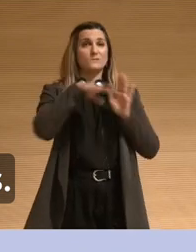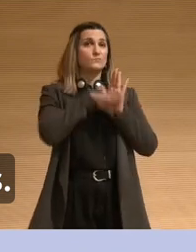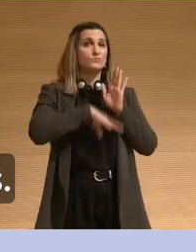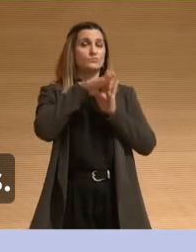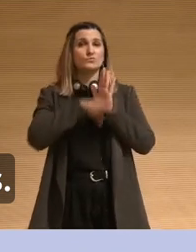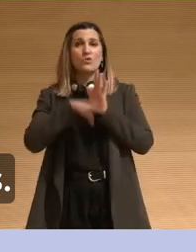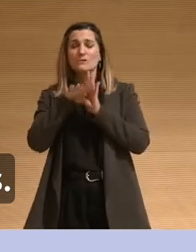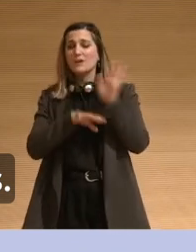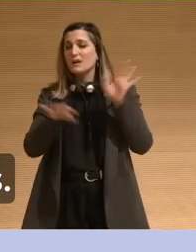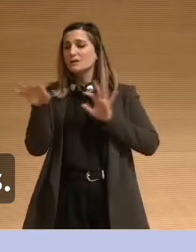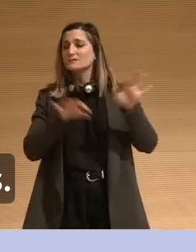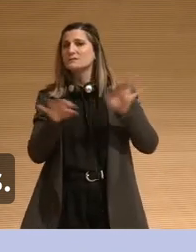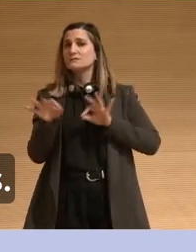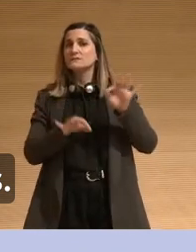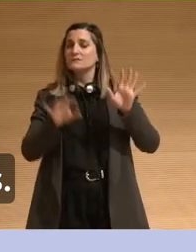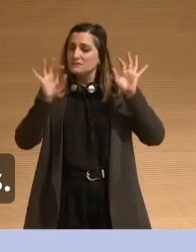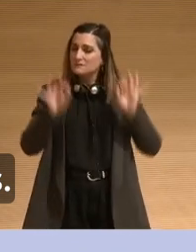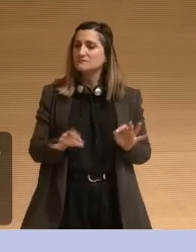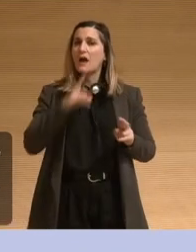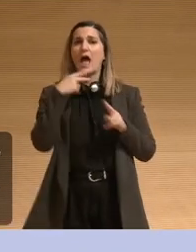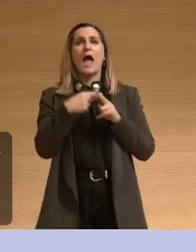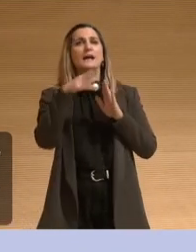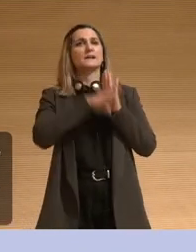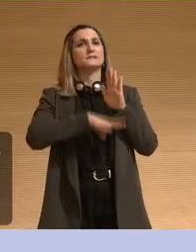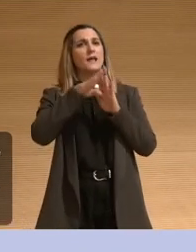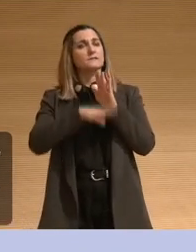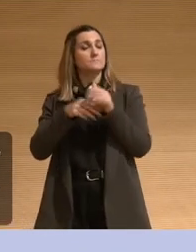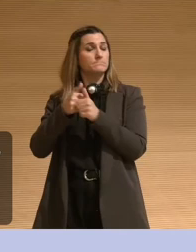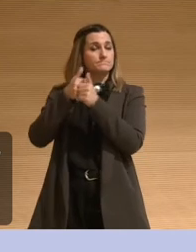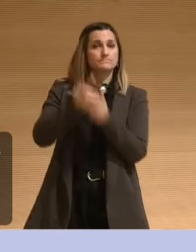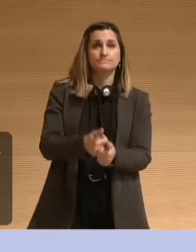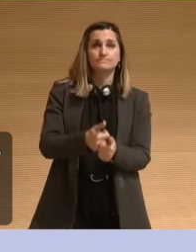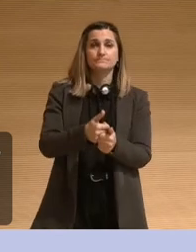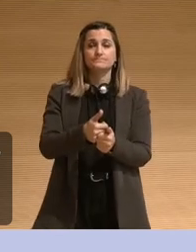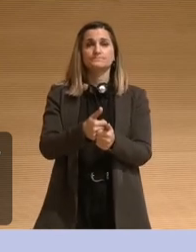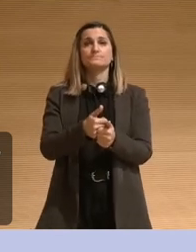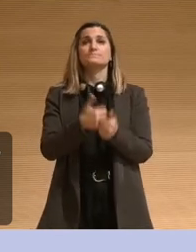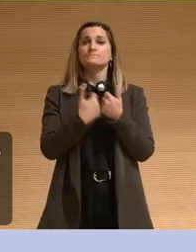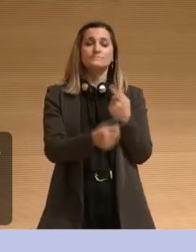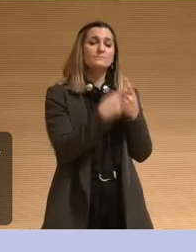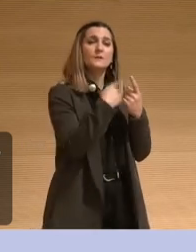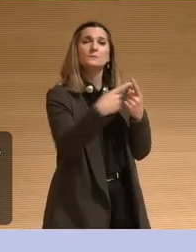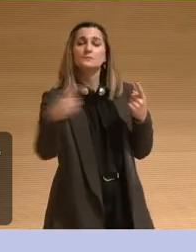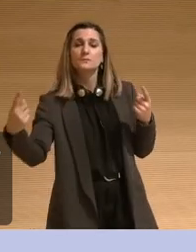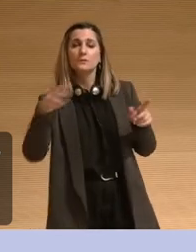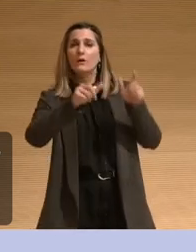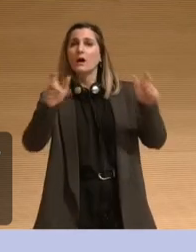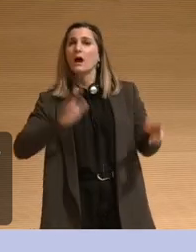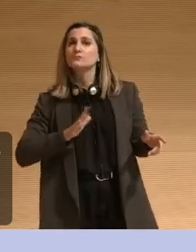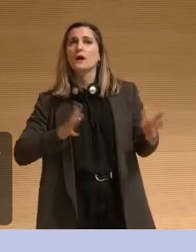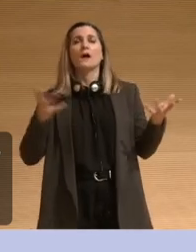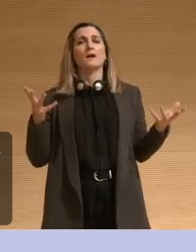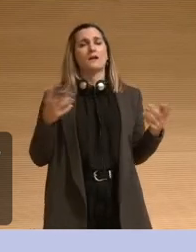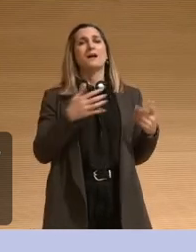έχει σχεδιαστεί ακριβώς πάνω σε αυτές τις αξίες και η διασύνδεση με τις διαφορετικές κοινότητες και τις διαφορετικές τους